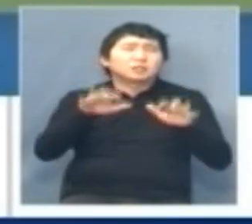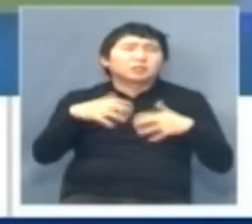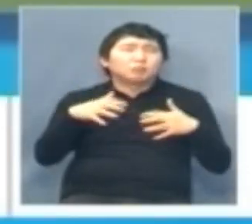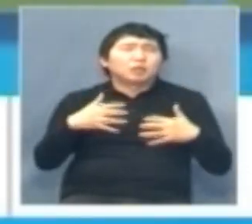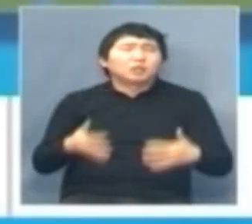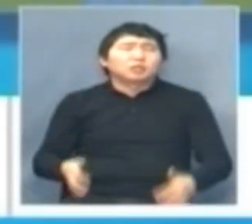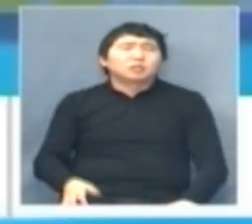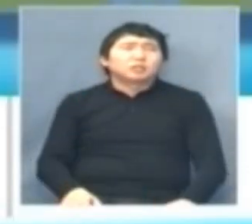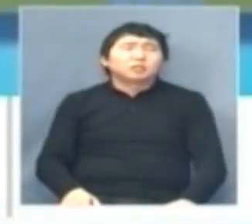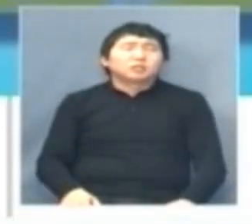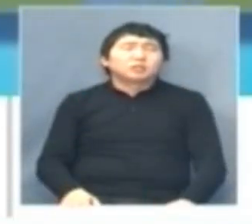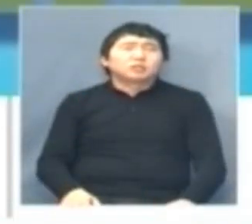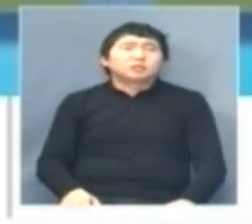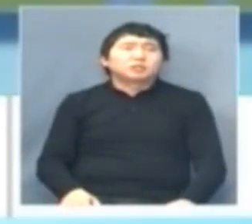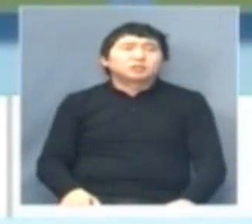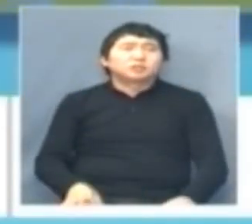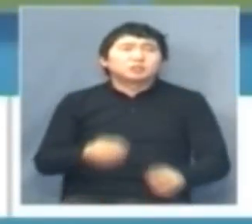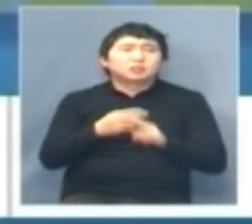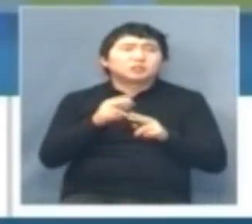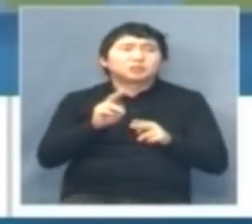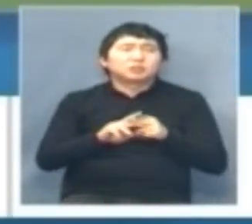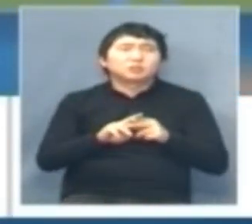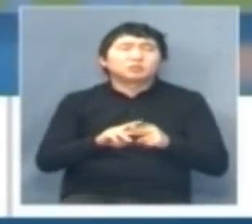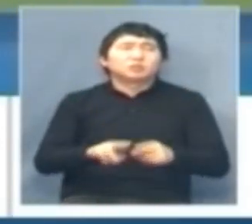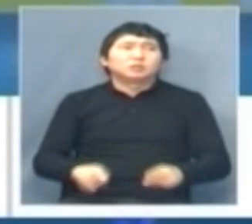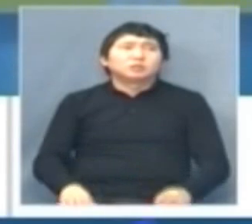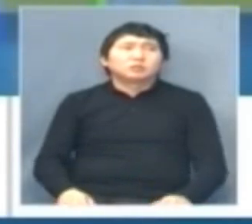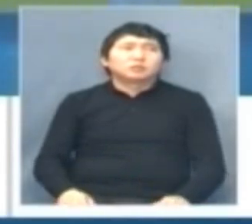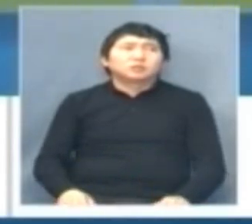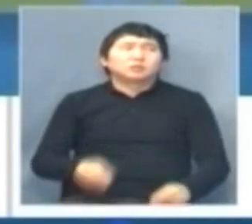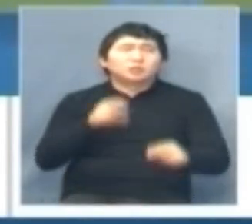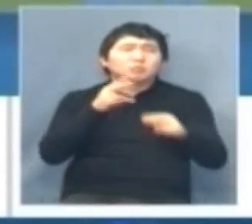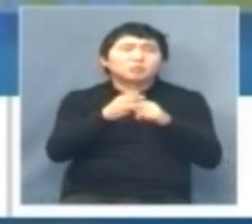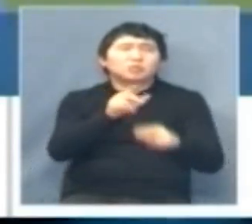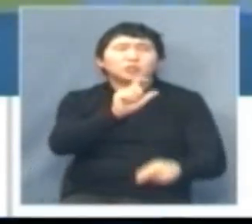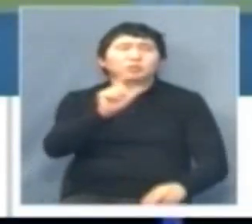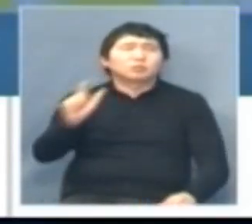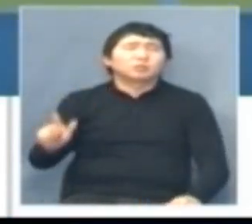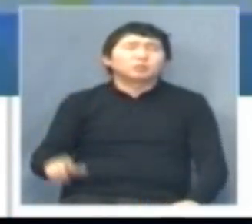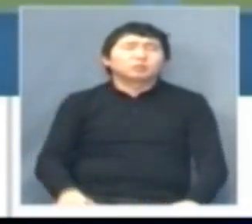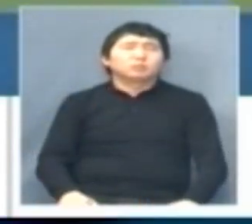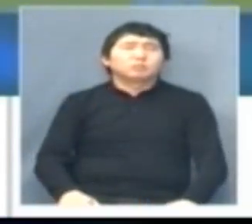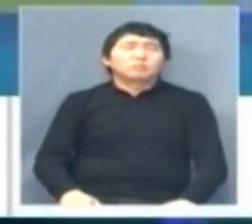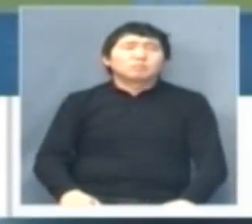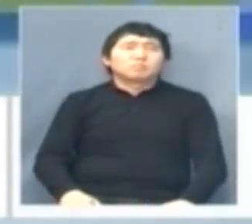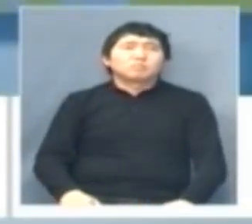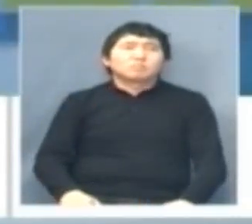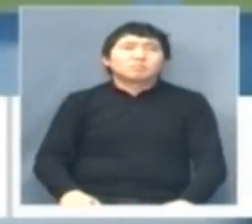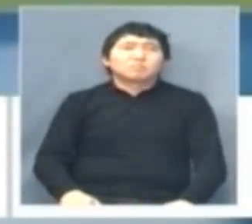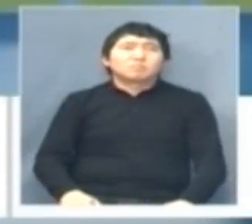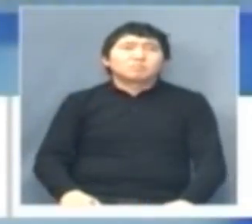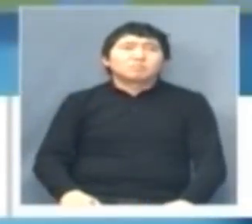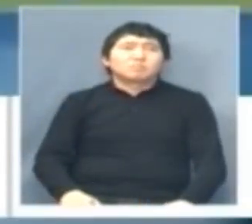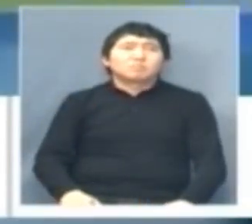тойтерьеры, чихуахуа, которые вообще неадекватно и агрессивно относятся. И кто бы с ними ни гулял, владельцы не видят в них потенциальной угрозы,